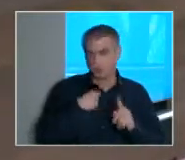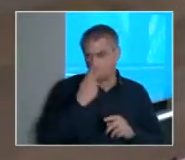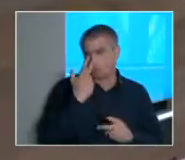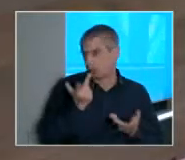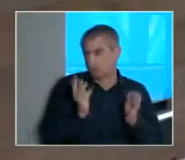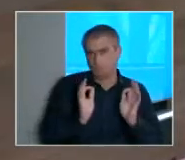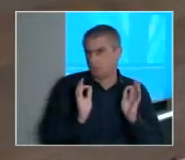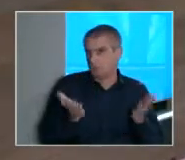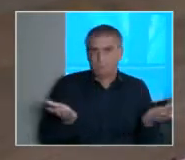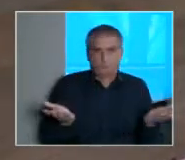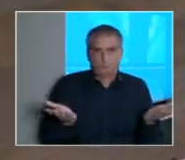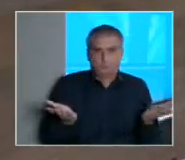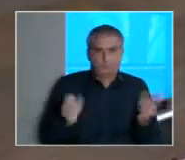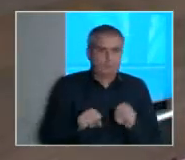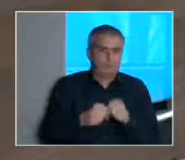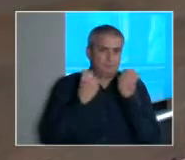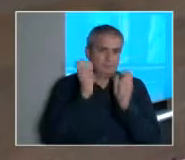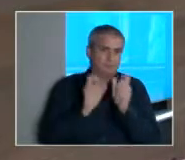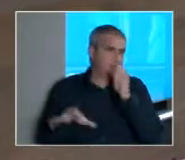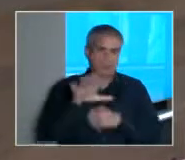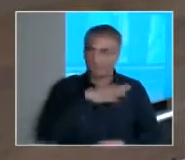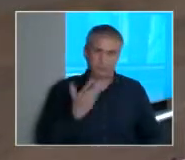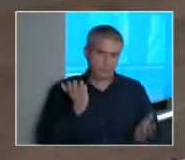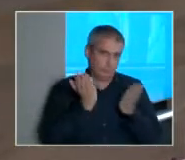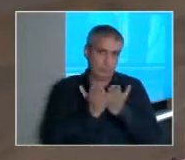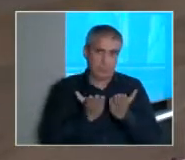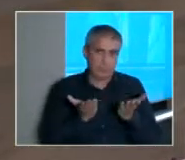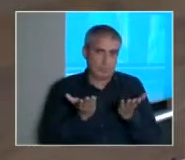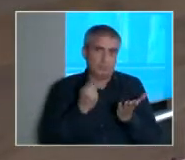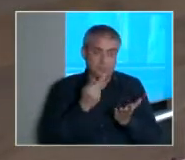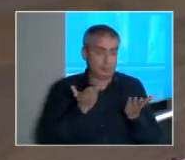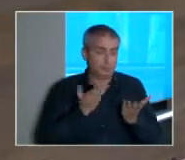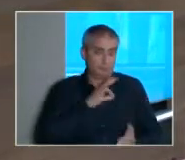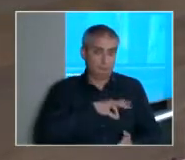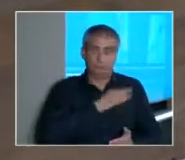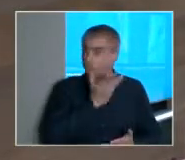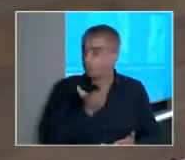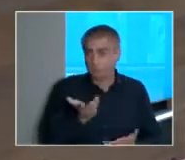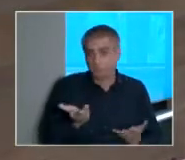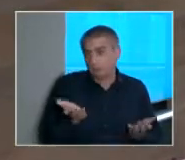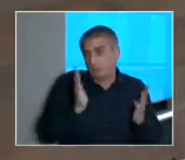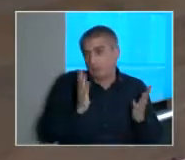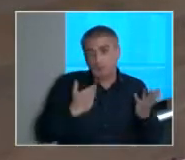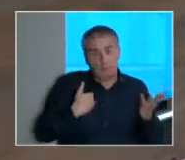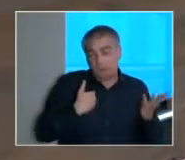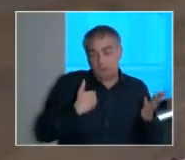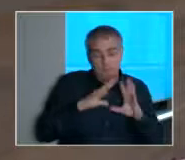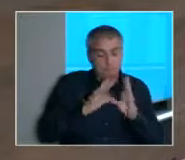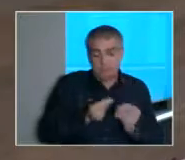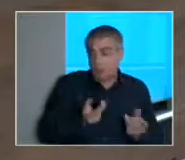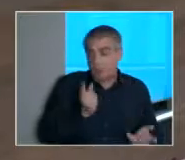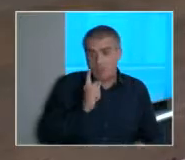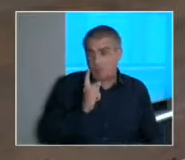שזה ממש נזק לתושבים באילת. זה שירת אותם, וזה ככה אני בסך הכל,